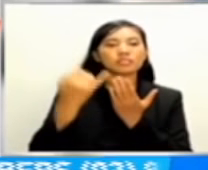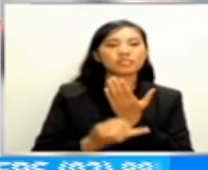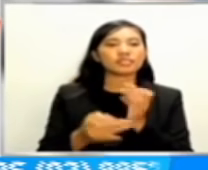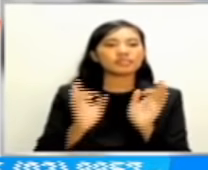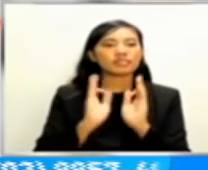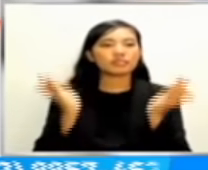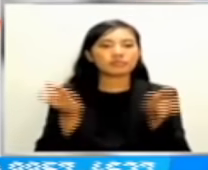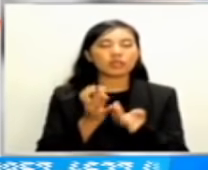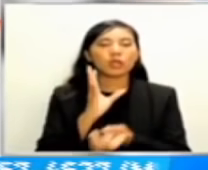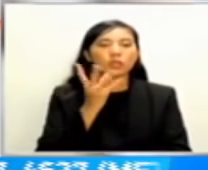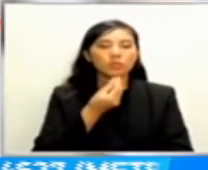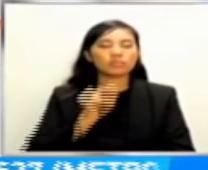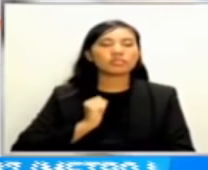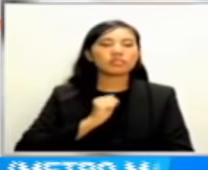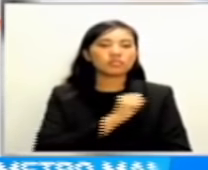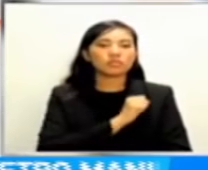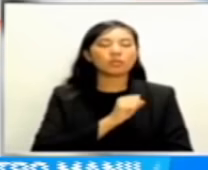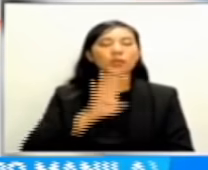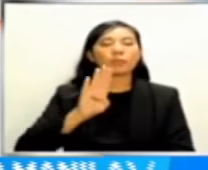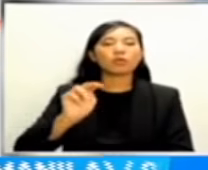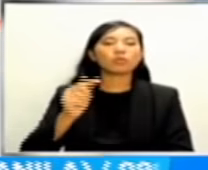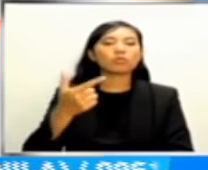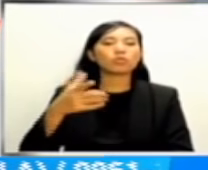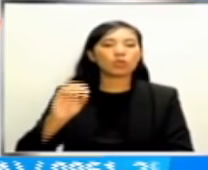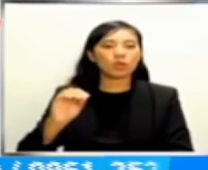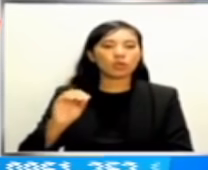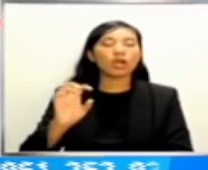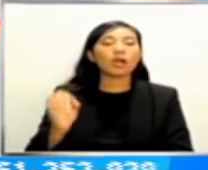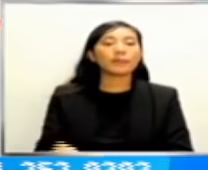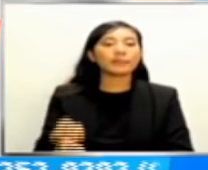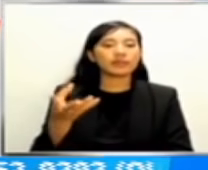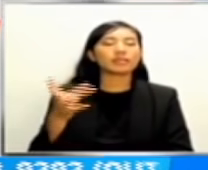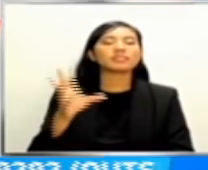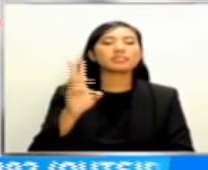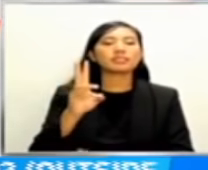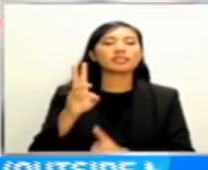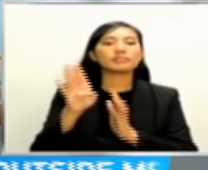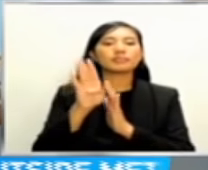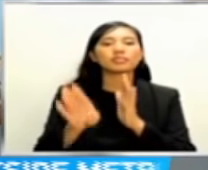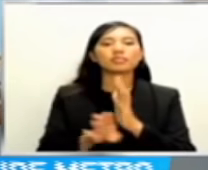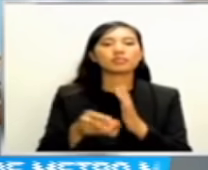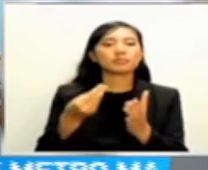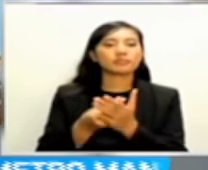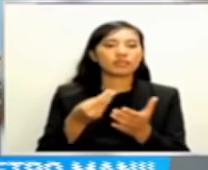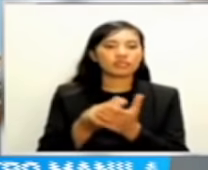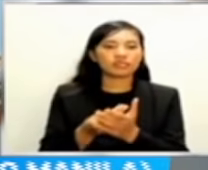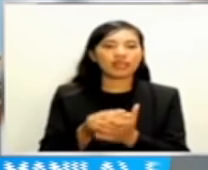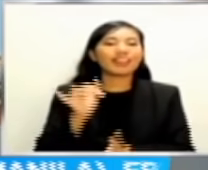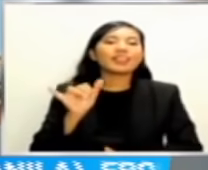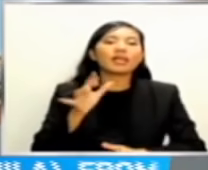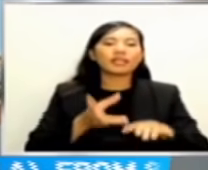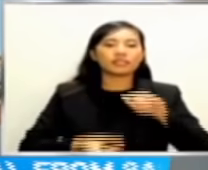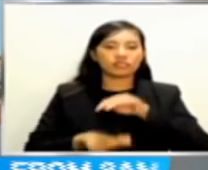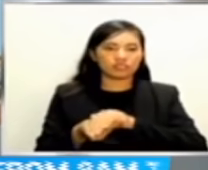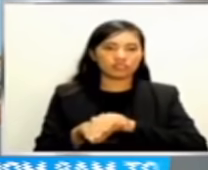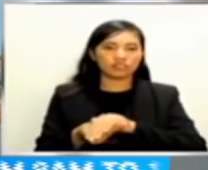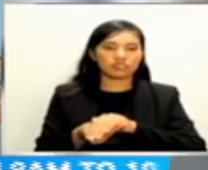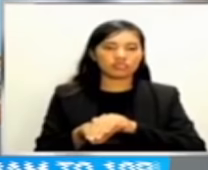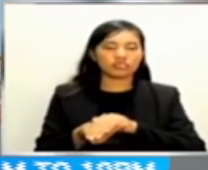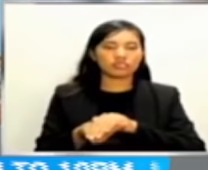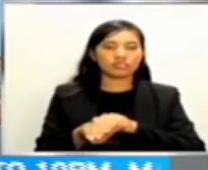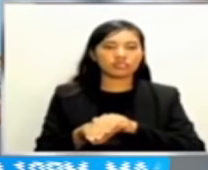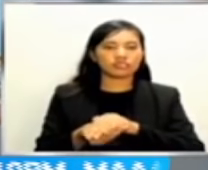Bong Go na nagkakahalaga ng lampas 6 na bilyong piso. Plunder daw ito at listadong muli raw ang